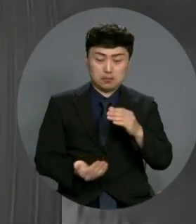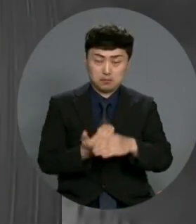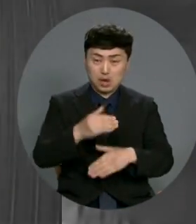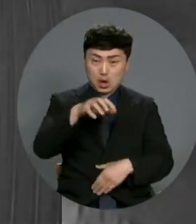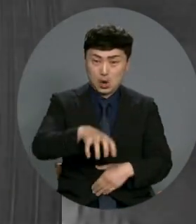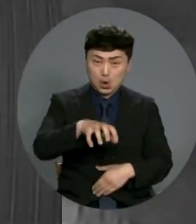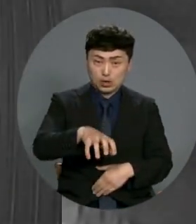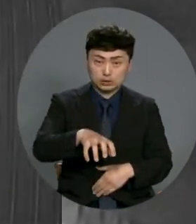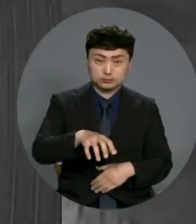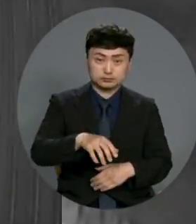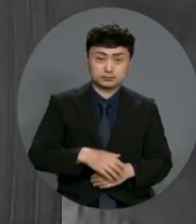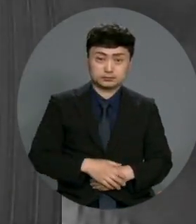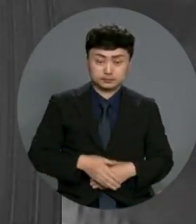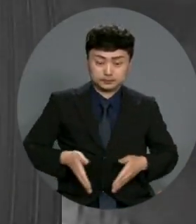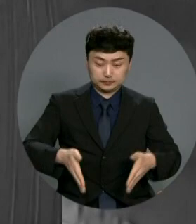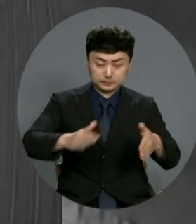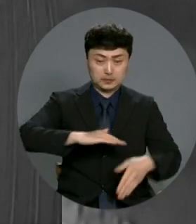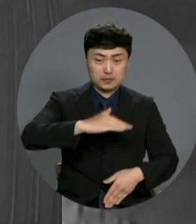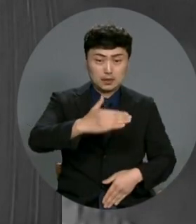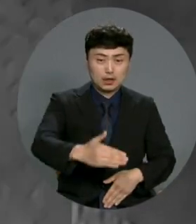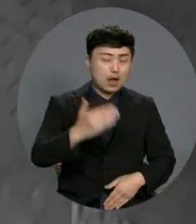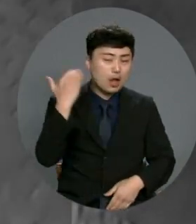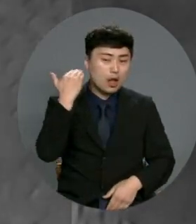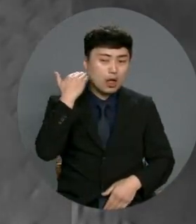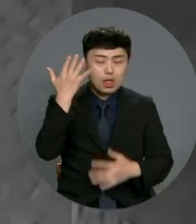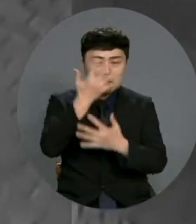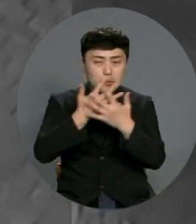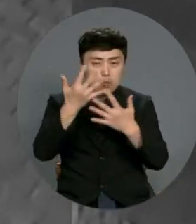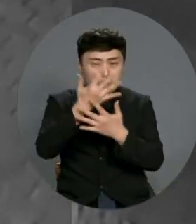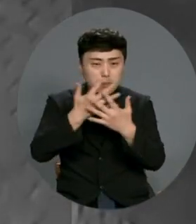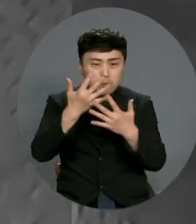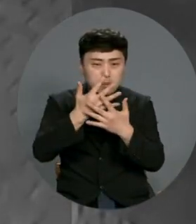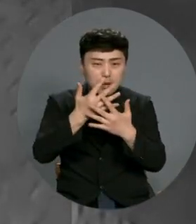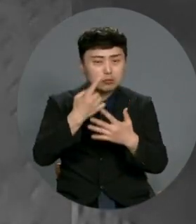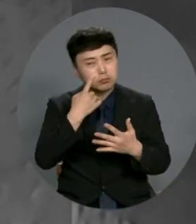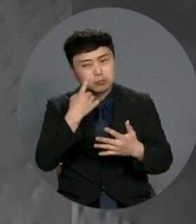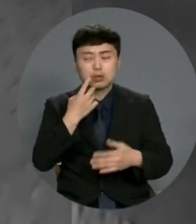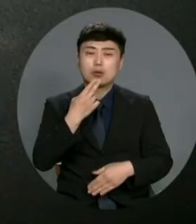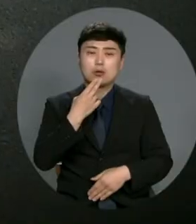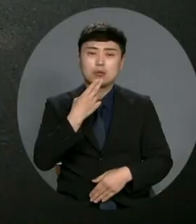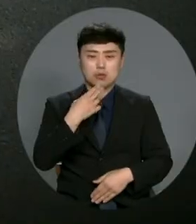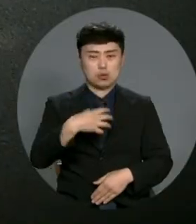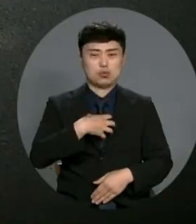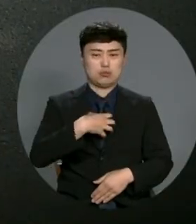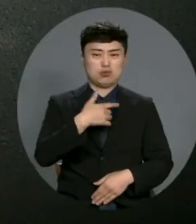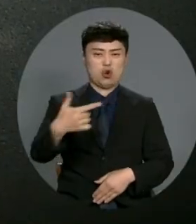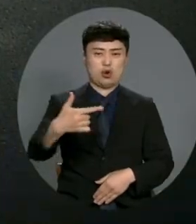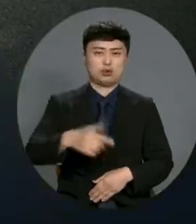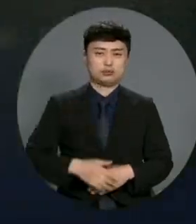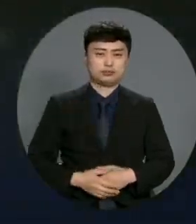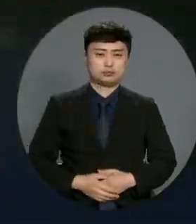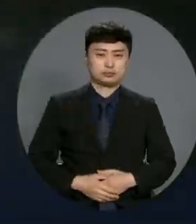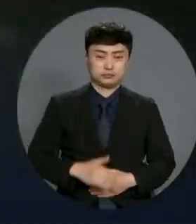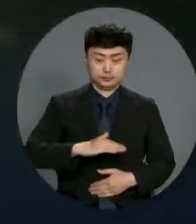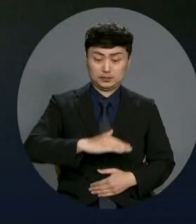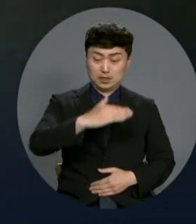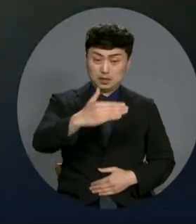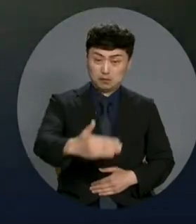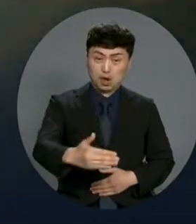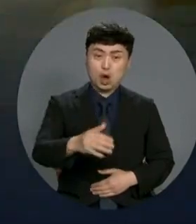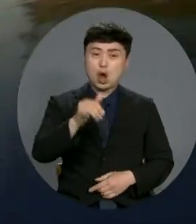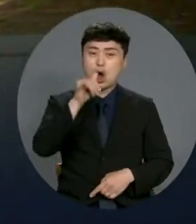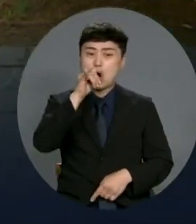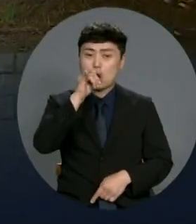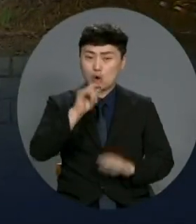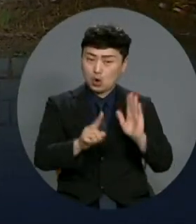곳처럼 과속방지턱이 있다는 걸 운전자들이 알기 어렵다면 훨씬 더 위험합니다. 나 과속방지턱이야 하고 알려주고